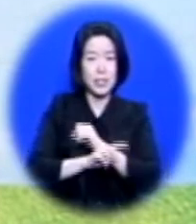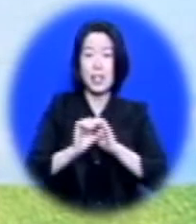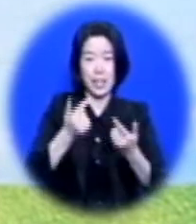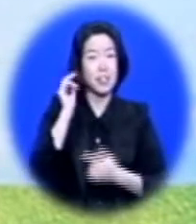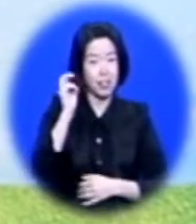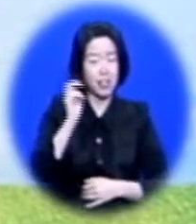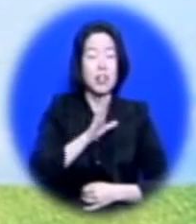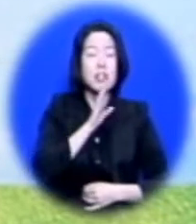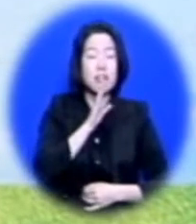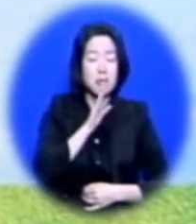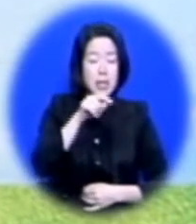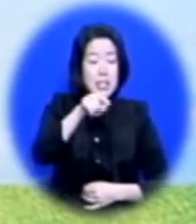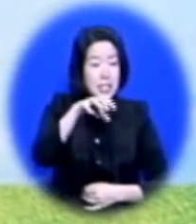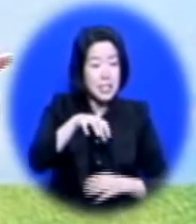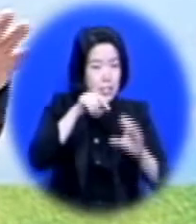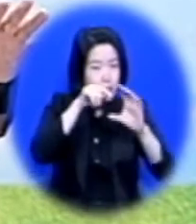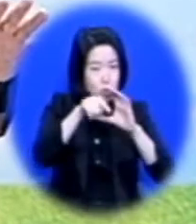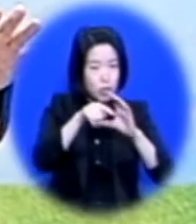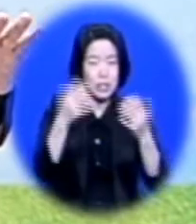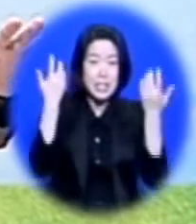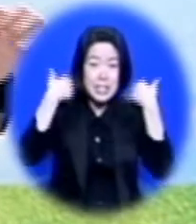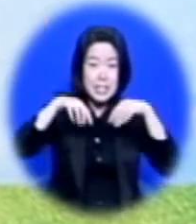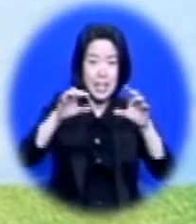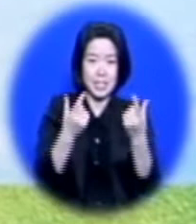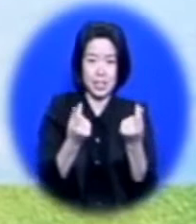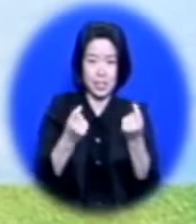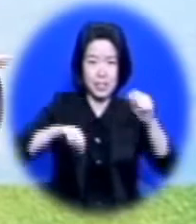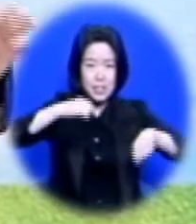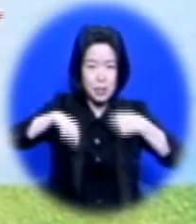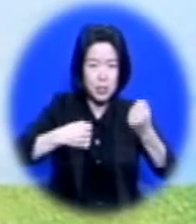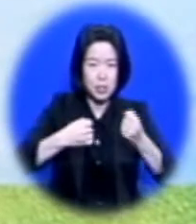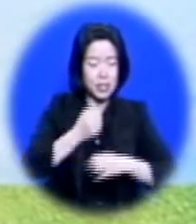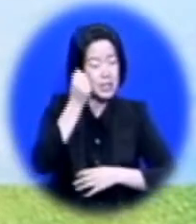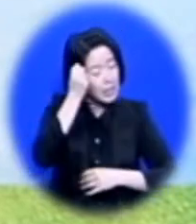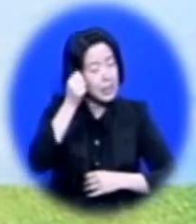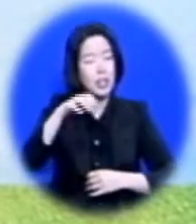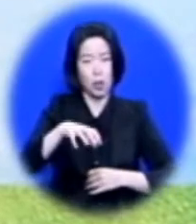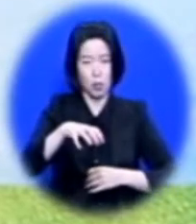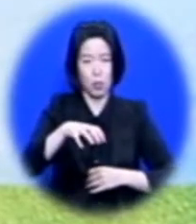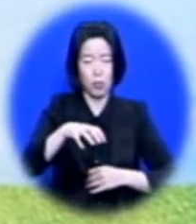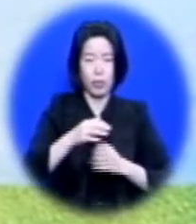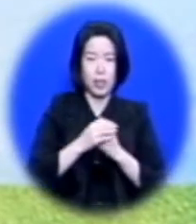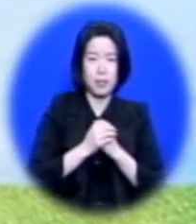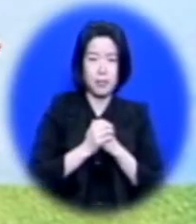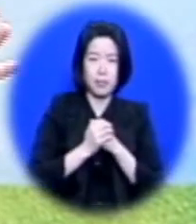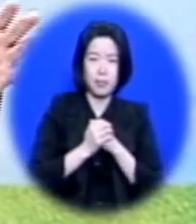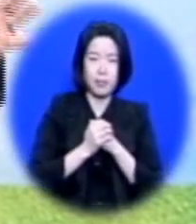4 정말 그 굴은 그저 사자 같은 짐승들이 그냥 기거하는 그런 곳이었고